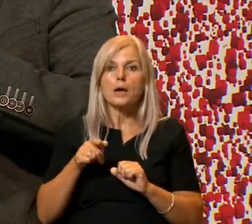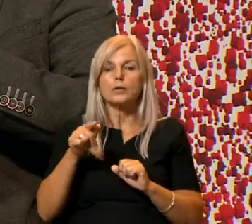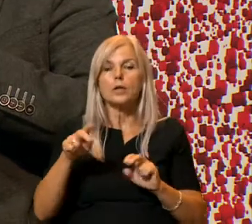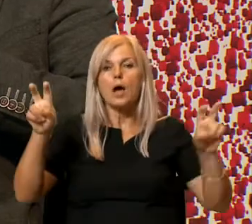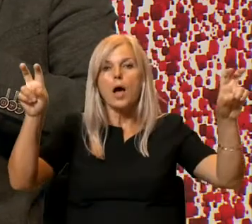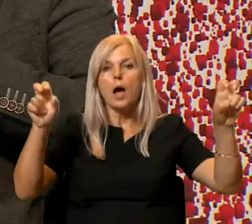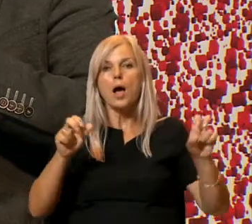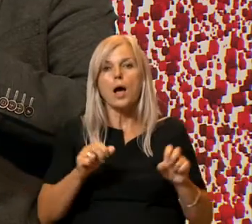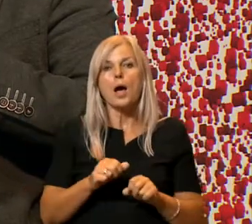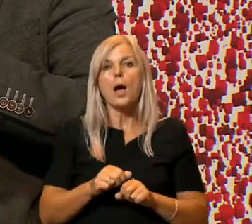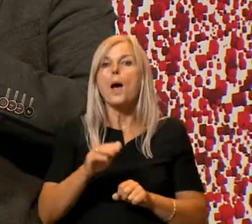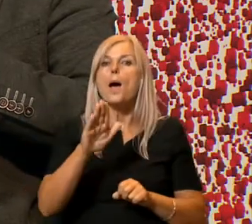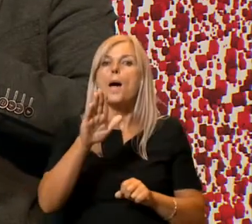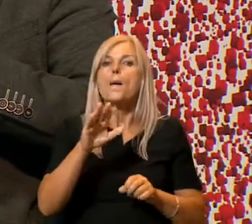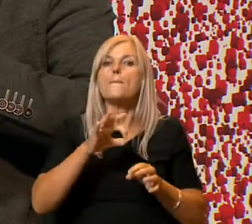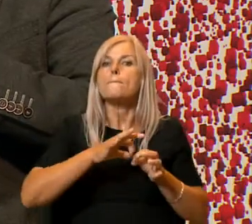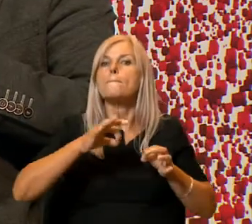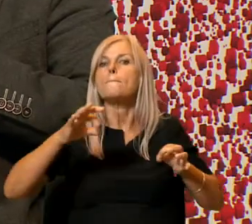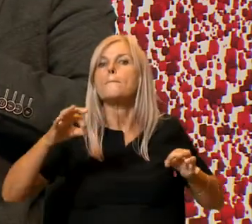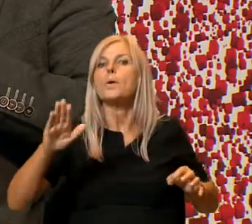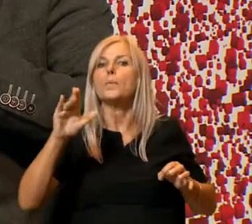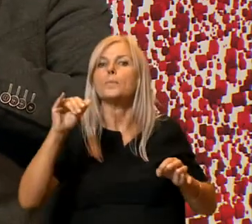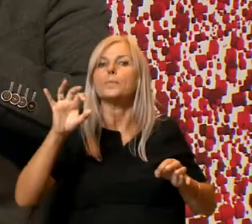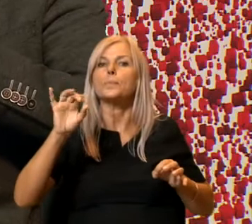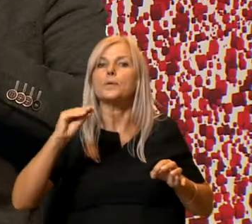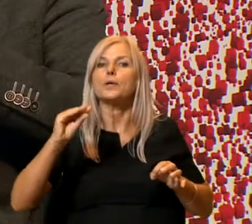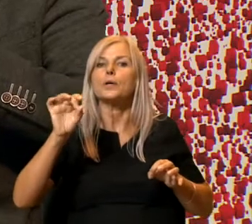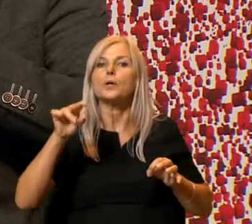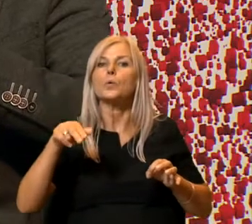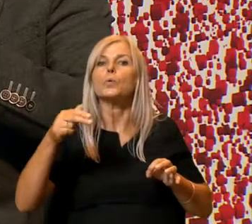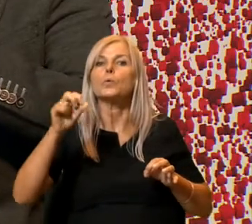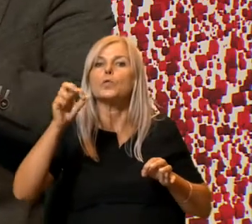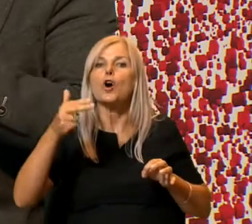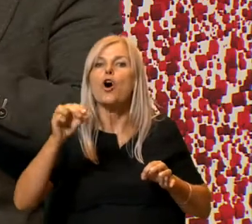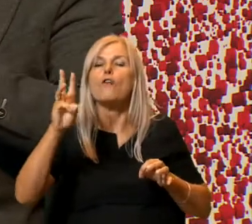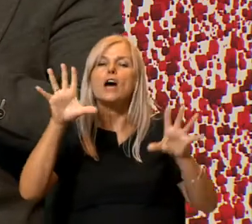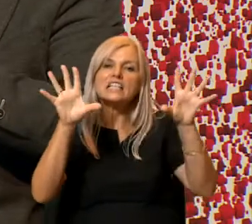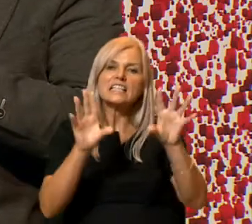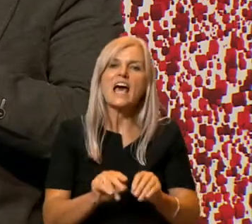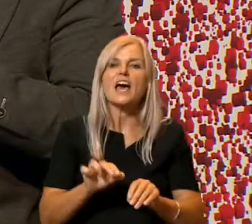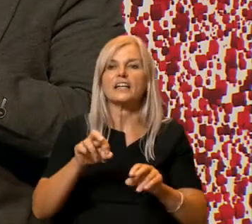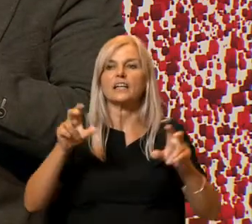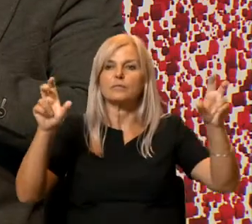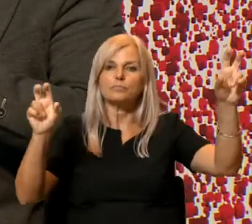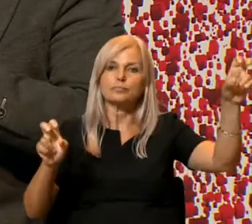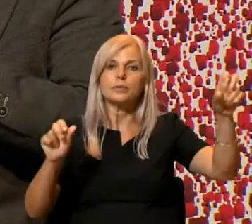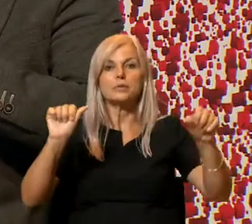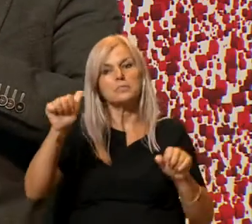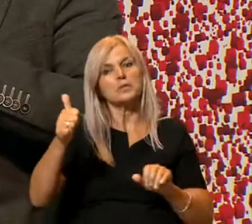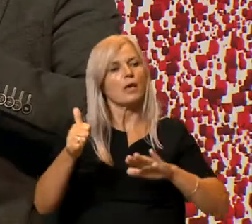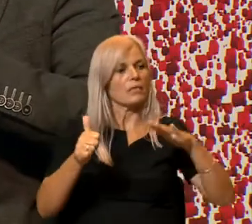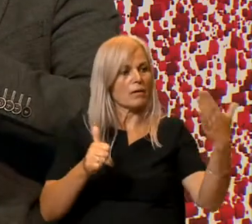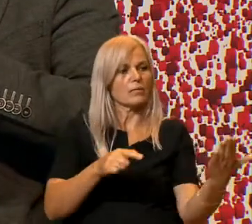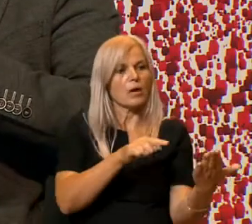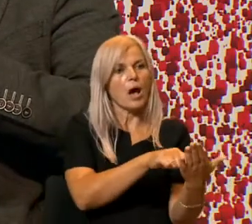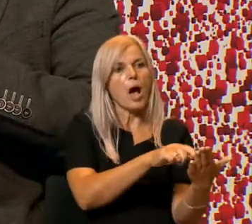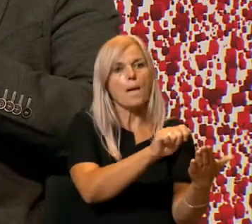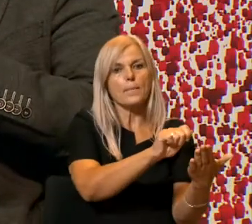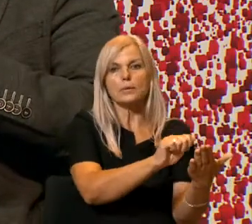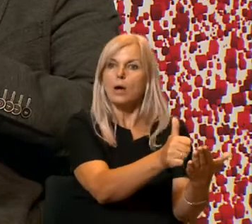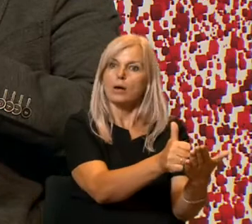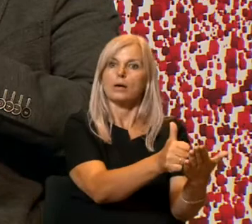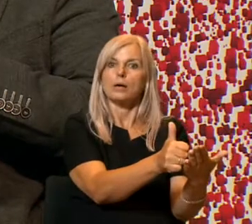biegunowej inercji lub frenetycznego stanu, czyli z jednej strony byciu w bezruchu, a z